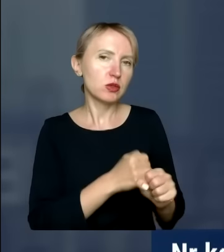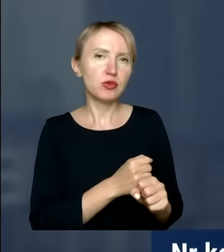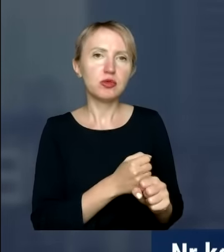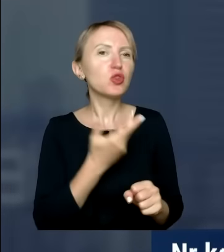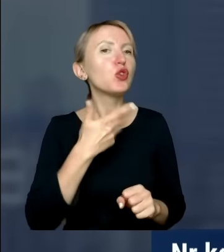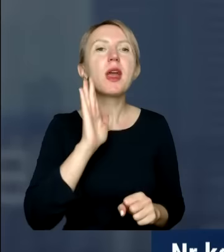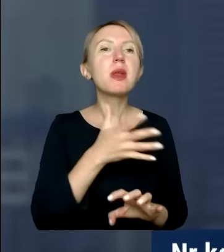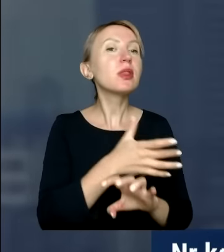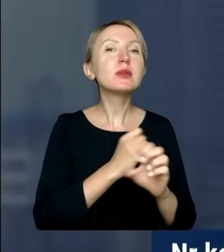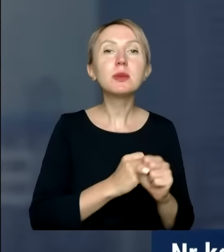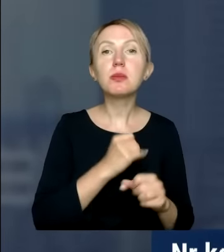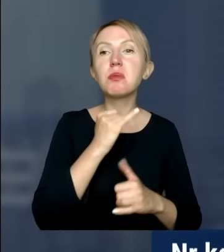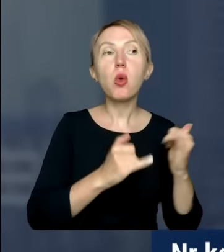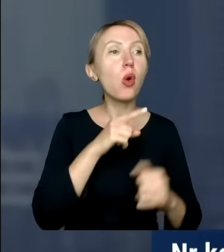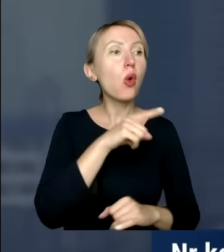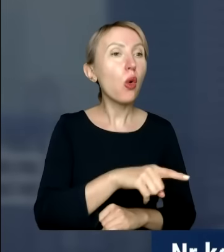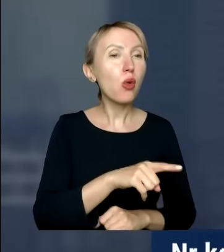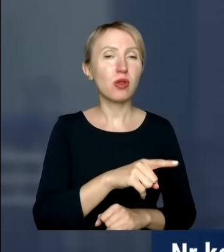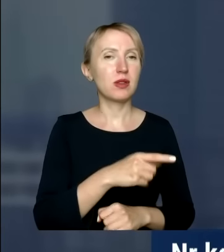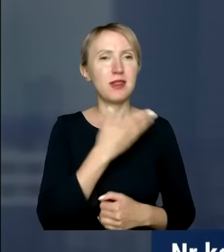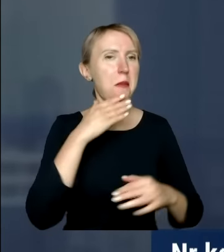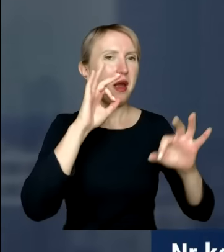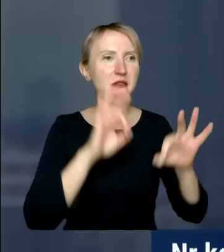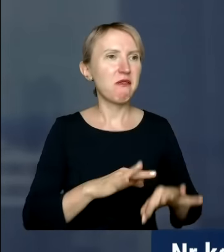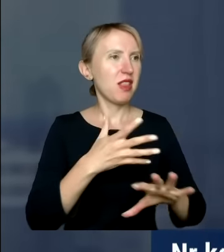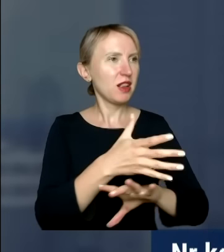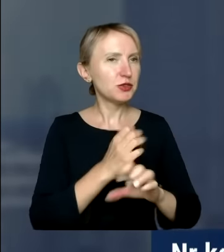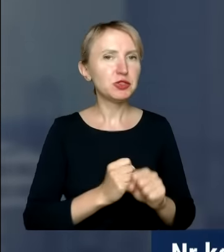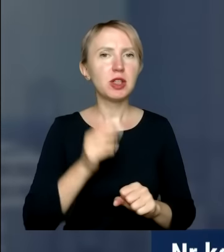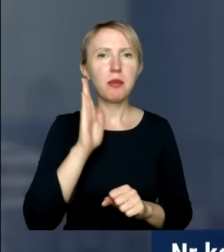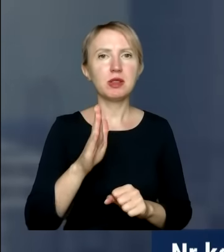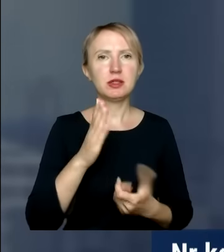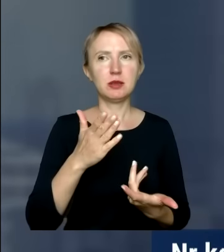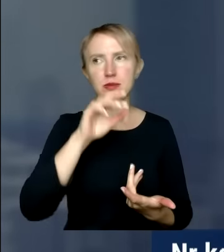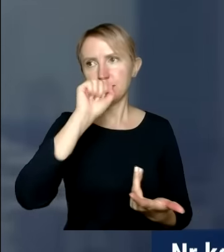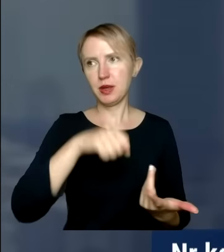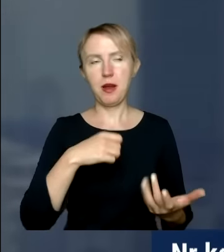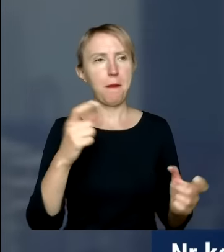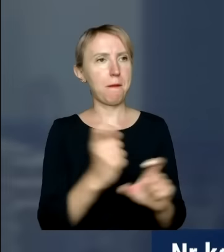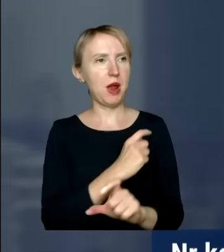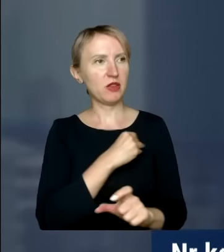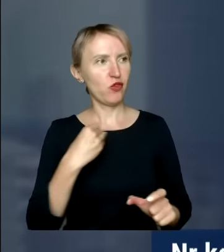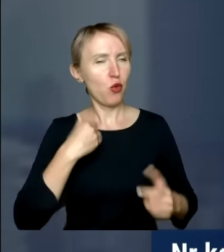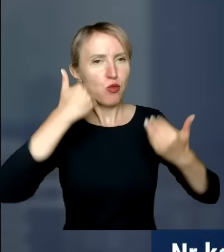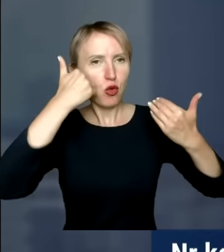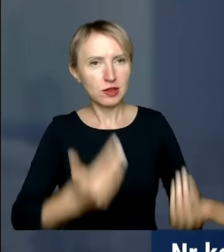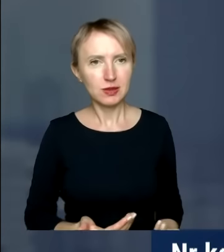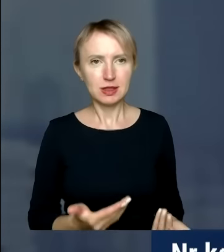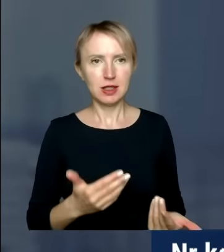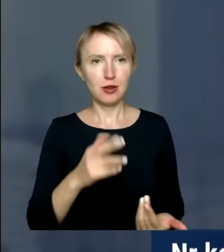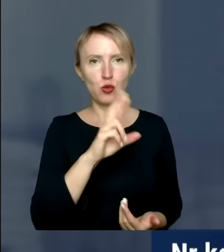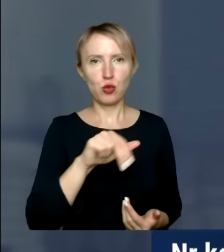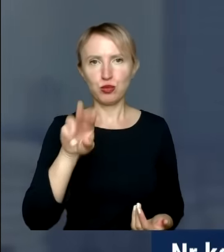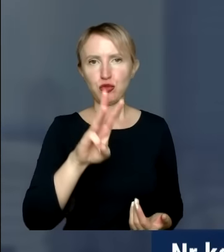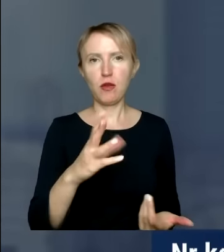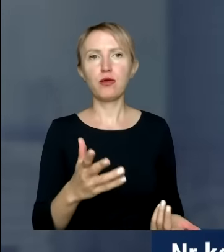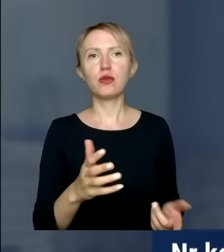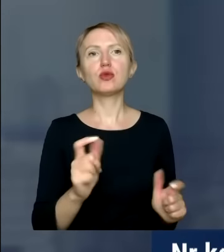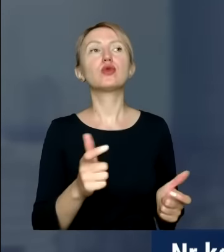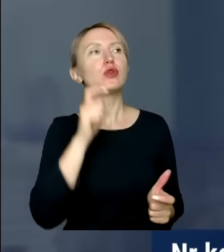zamykać no bo jeżeli ten w ogóle jest niewinny i siedzi i będziemy się wygłupiać państwo polskie miało się skompromitować rób cowy No to co jeszcze